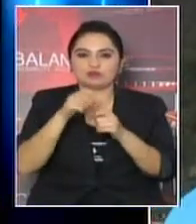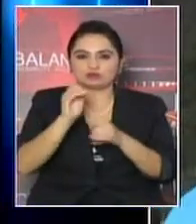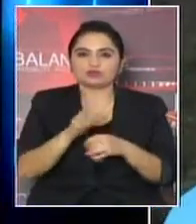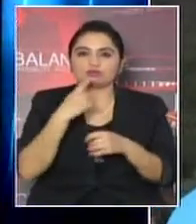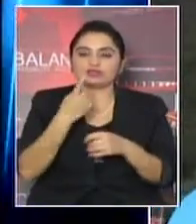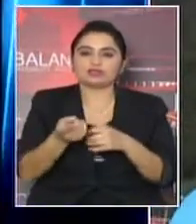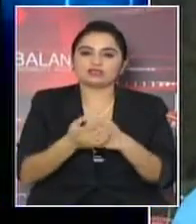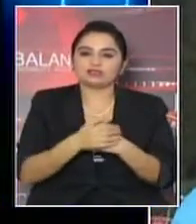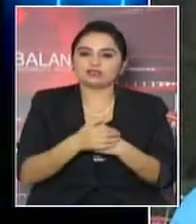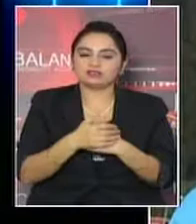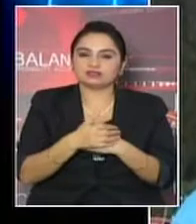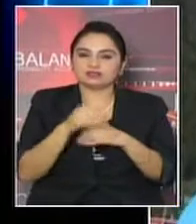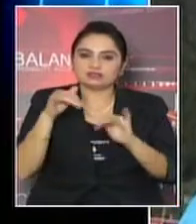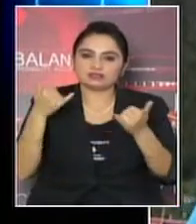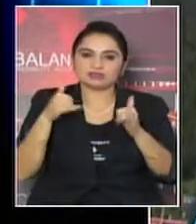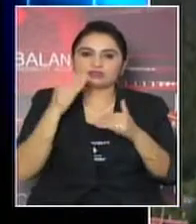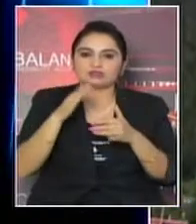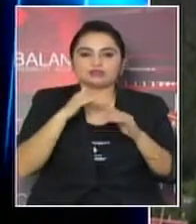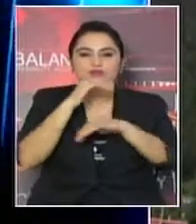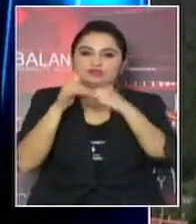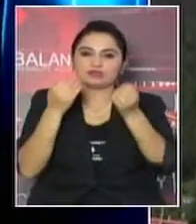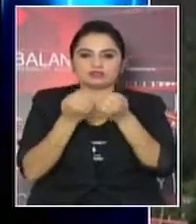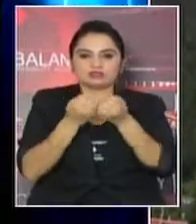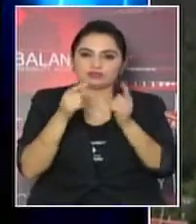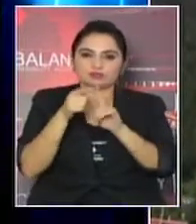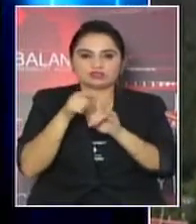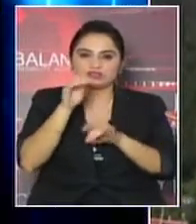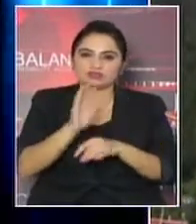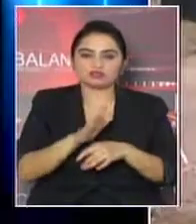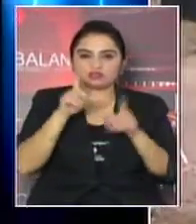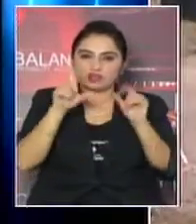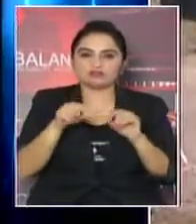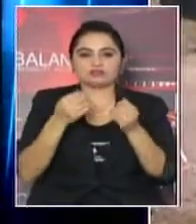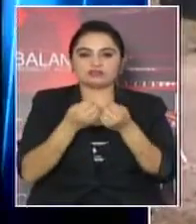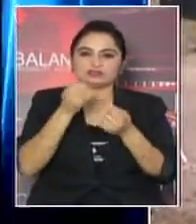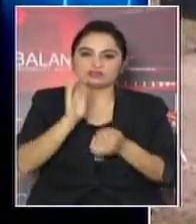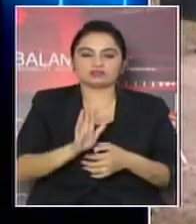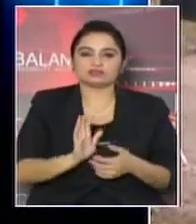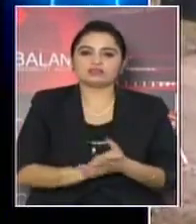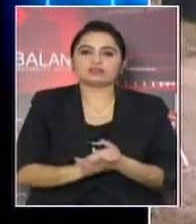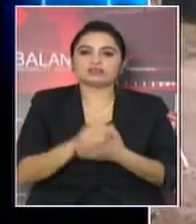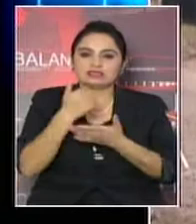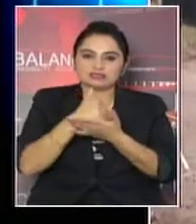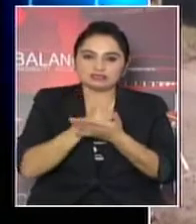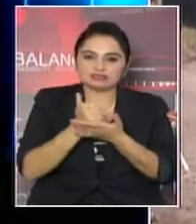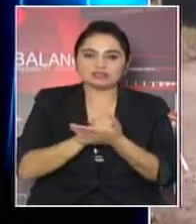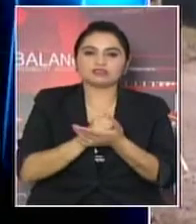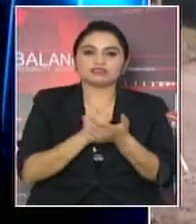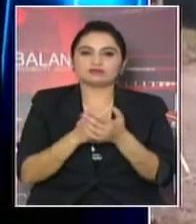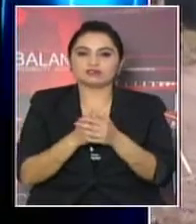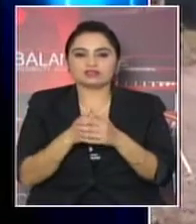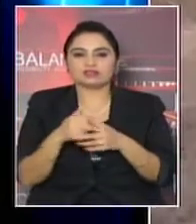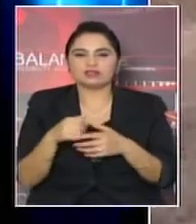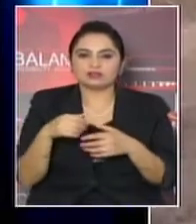गर्न सक्यो भने खेलकुदले विकास गर्न नै सकिन्छ, अवश्य गर्न सकिन्छ। प्रतियोगिता जिरी प्राविधिक शिक्षालयको खेल